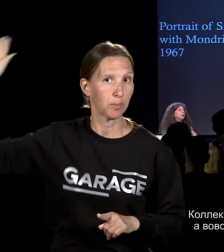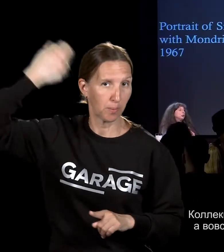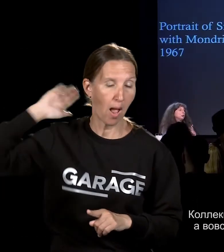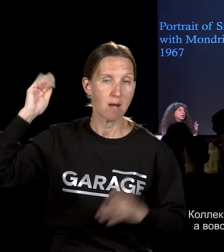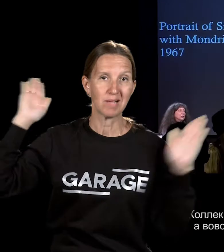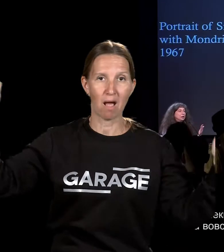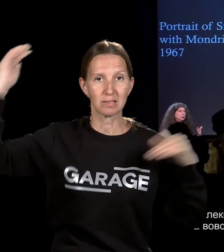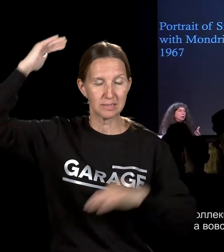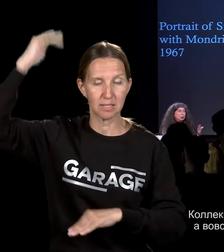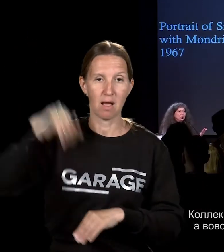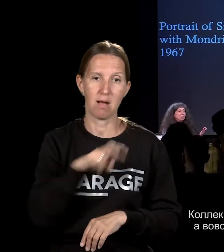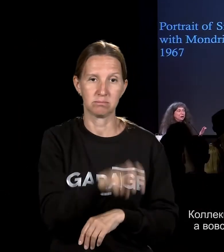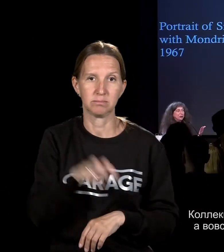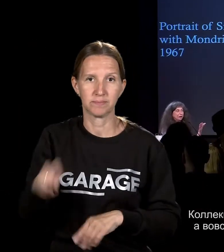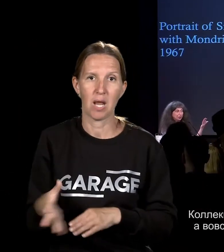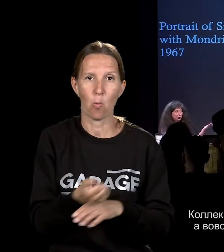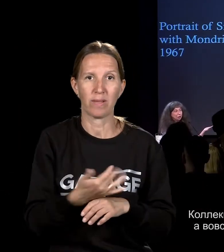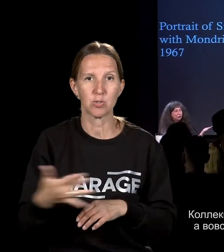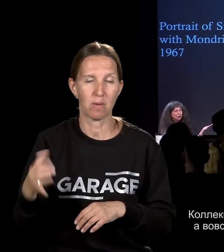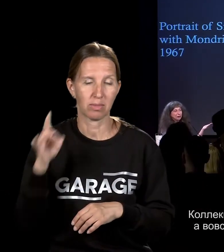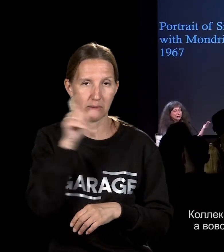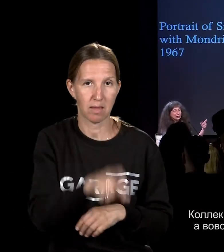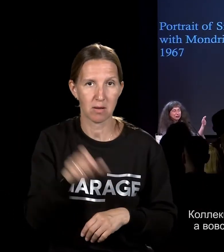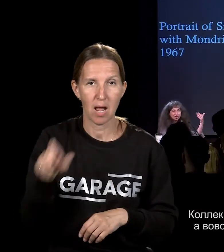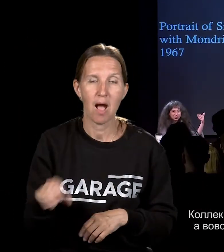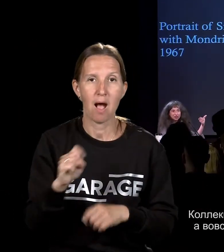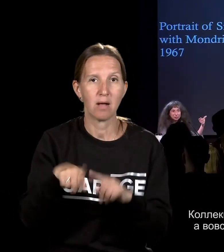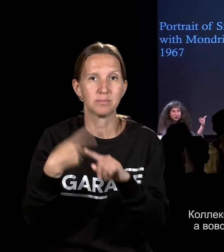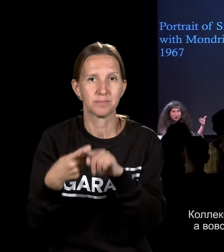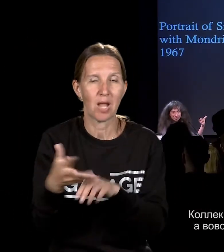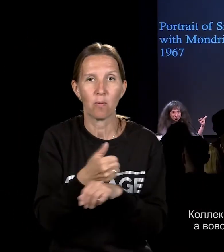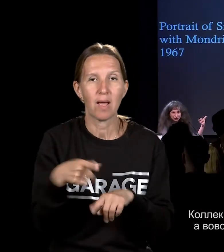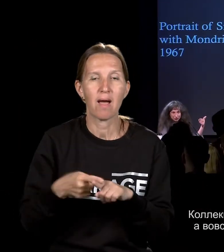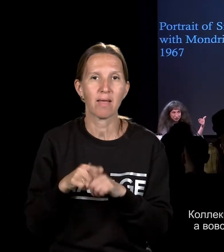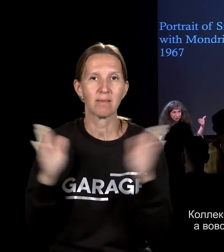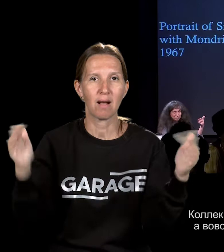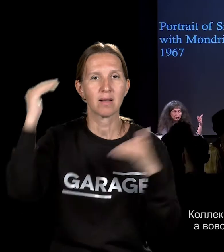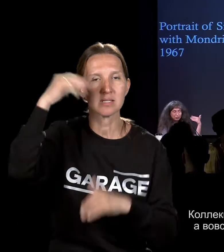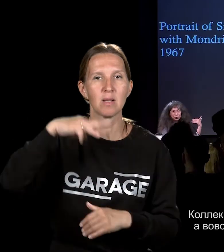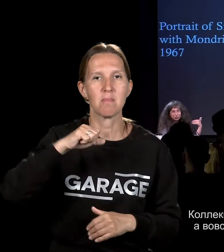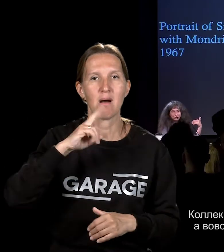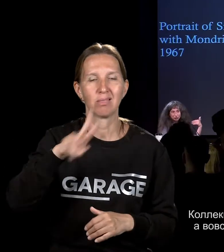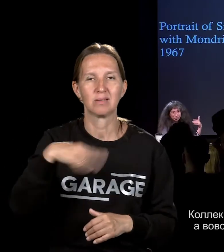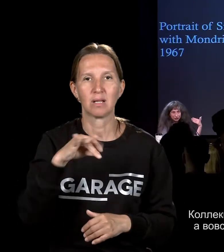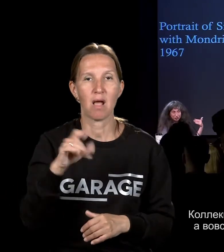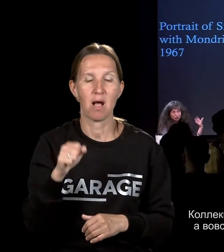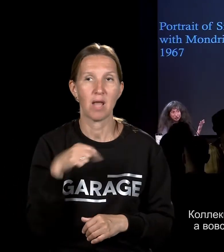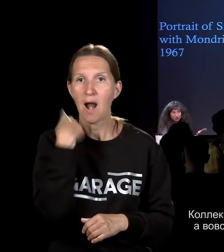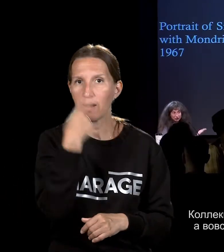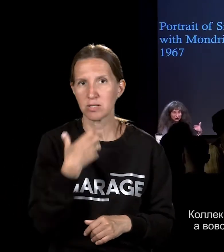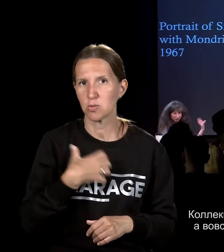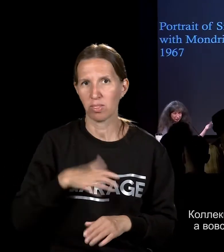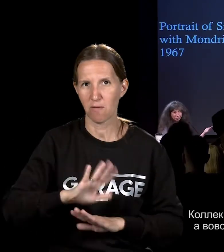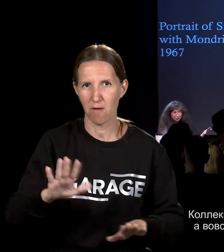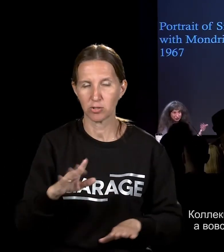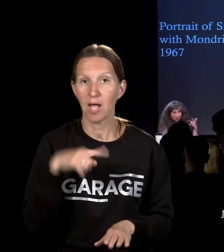в конце концов, тоже то, что определяет ещё одного коллекционера, это та картина Мондриана, которая перед ним находится, а вовсе не его лицо, хотя лицо это